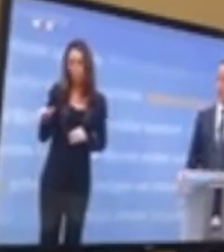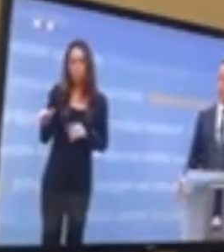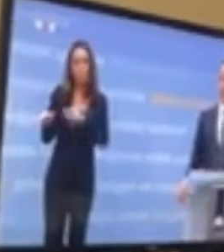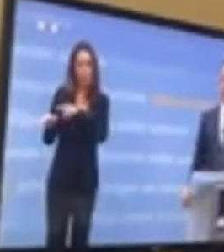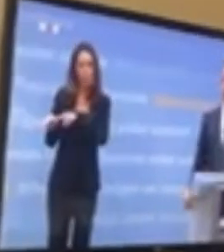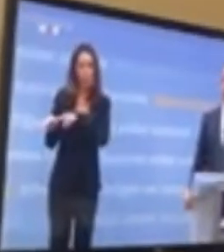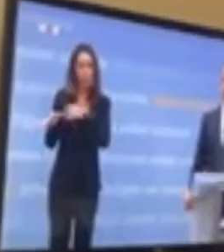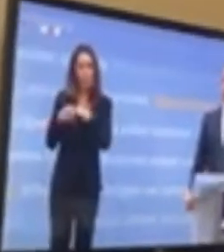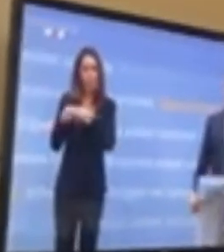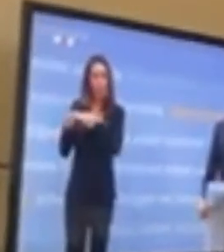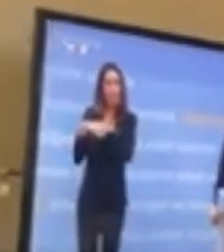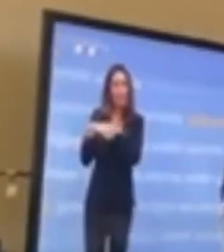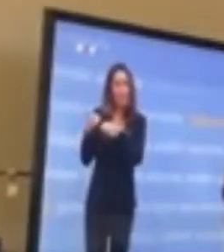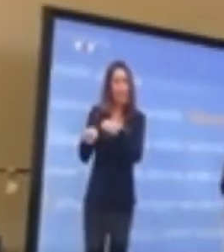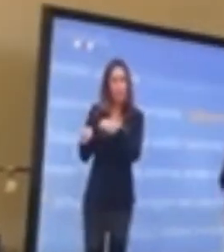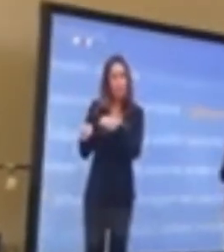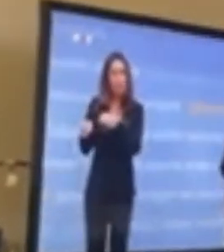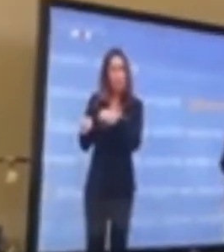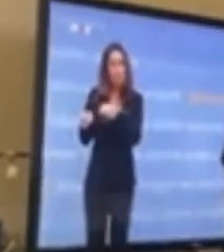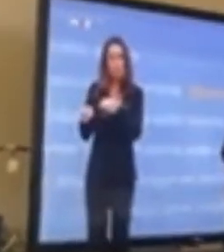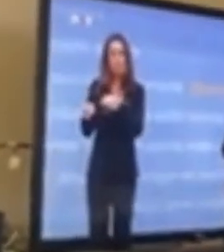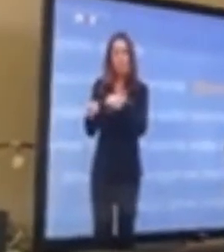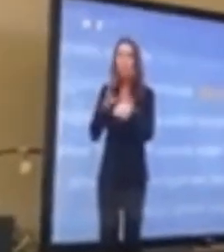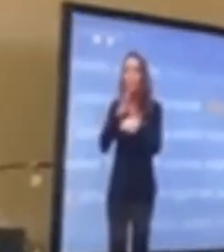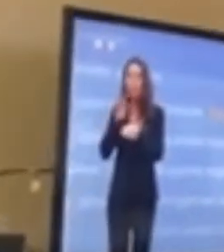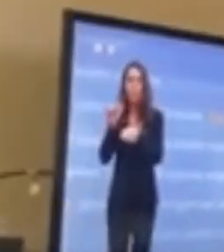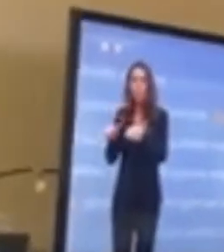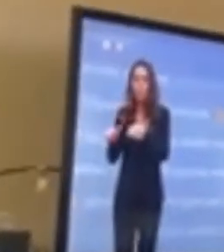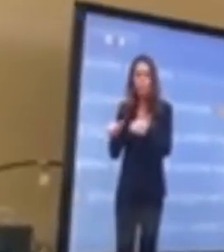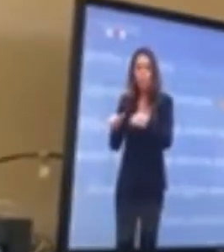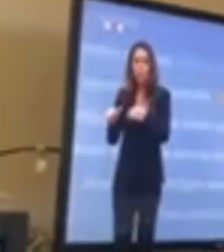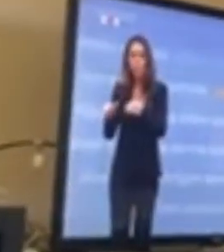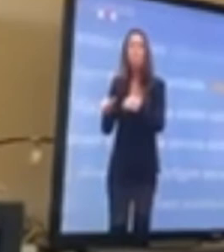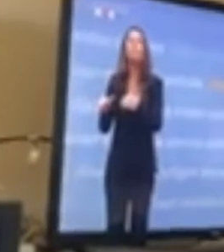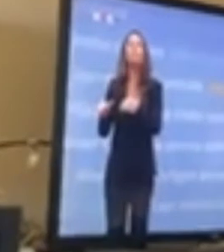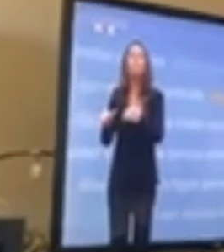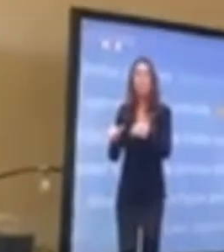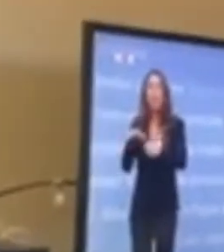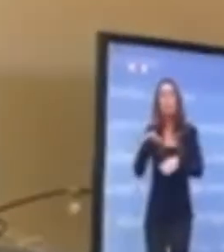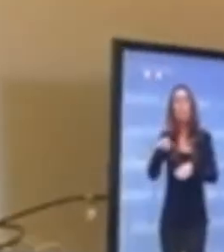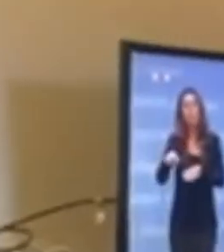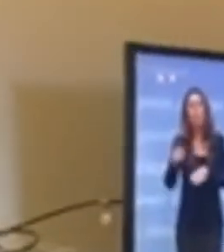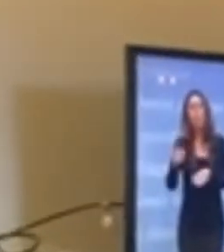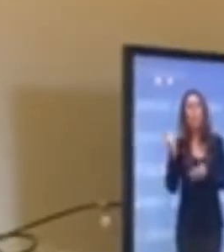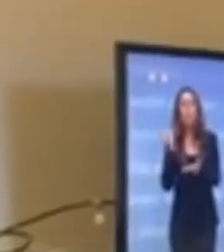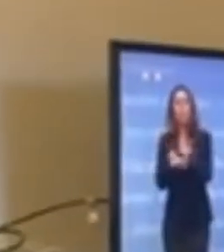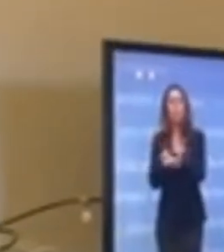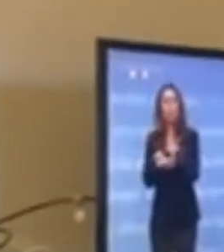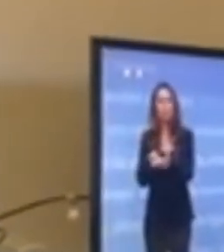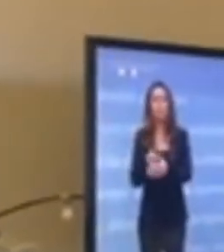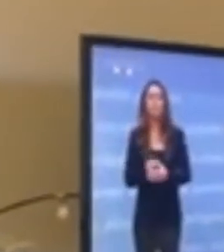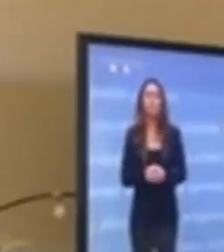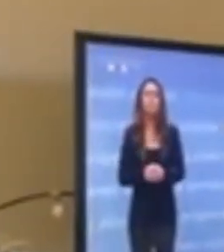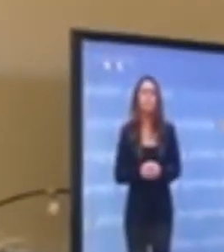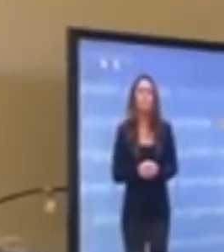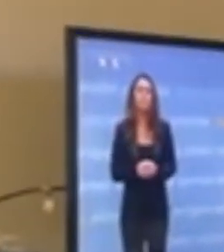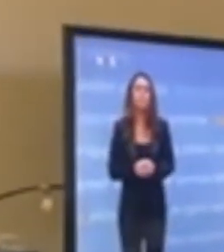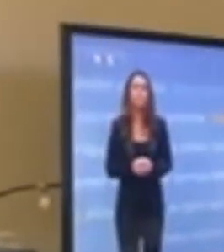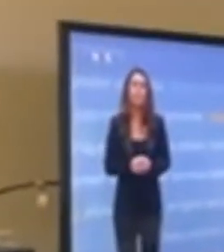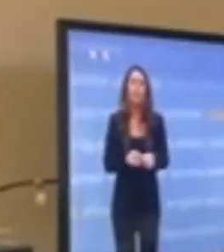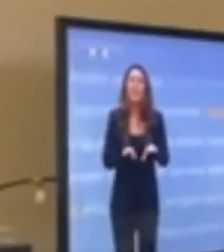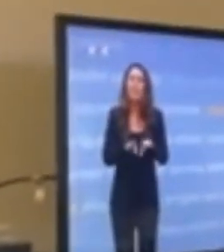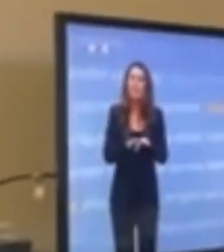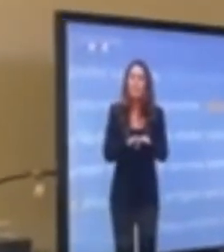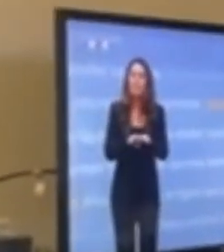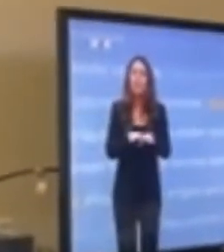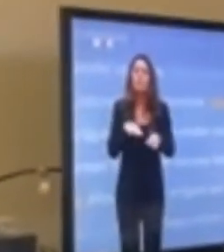je in quarantaine moet, wordt dat thuis geconstateerd en kan een boete worden gegeven. En datzelfde willen we ook doen voor mensen die een